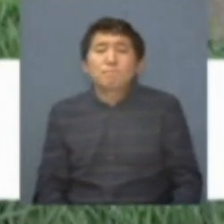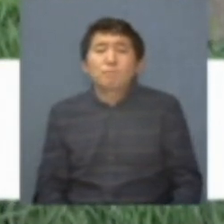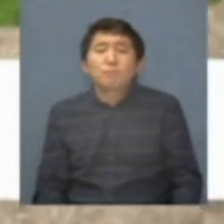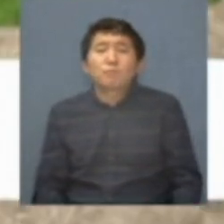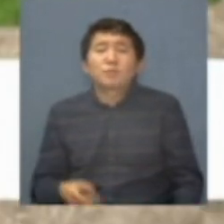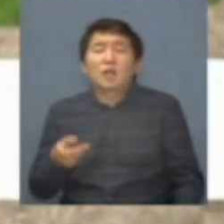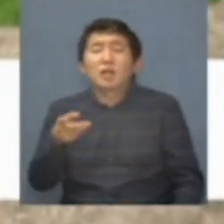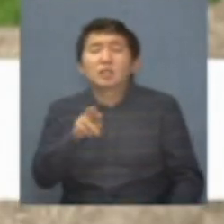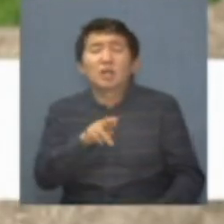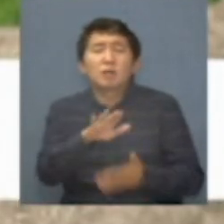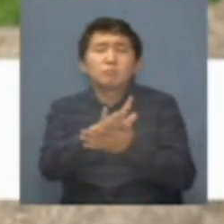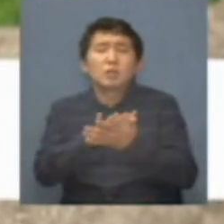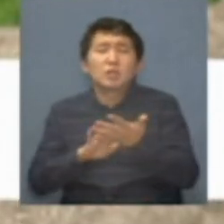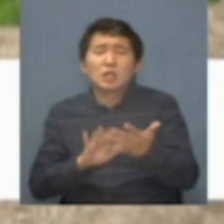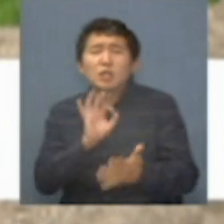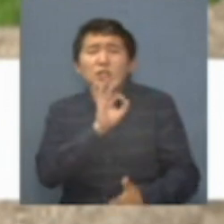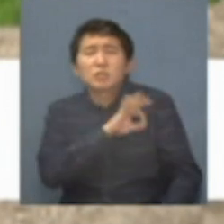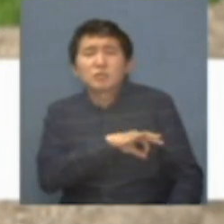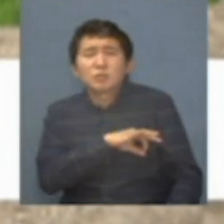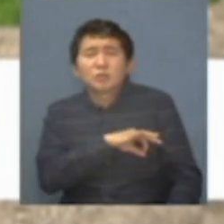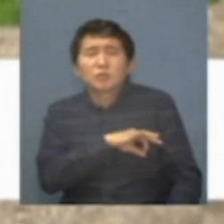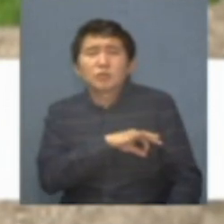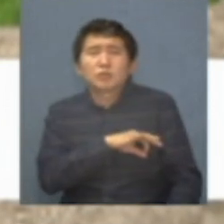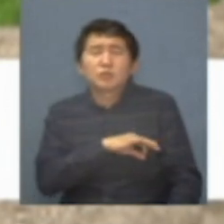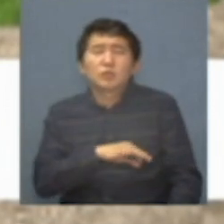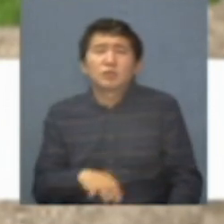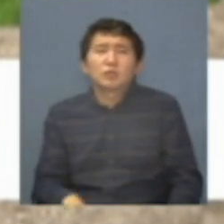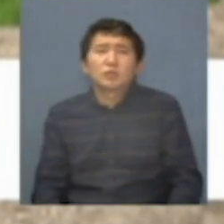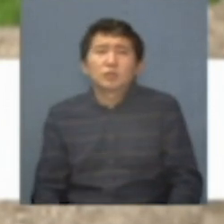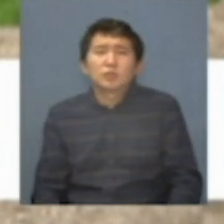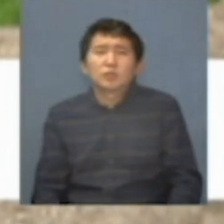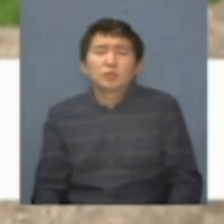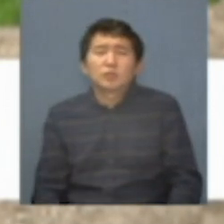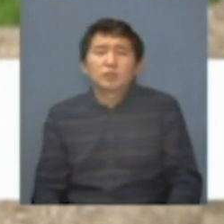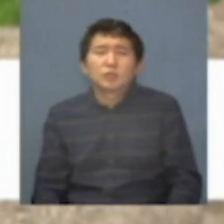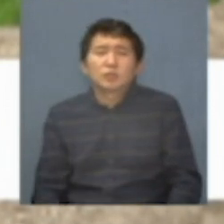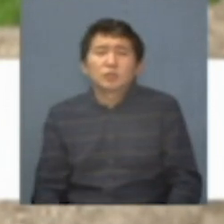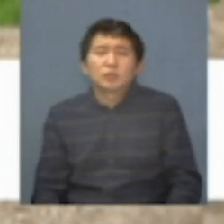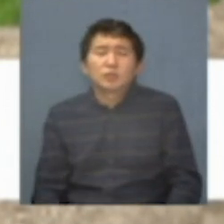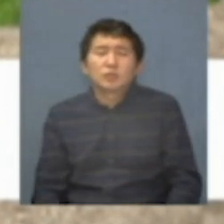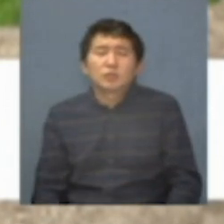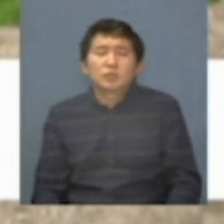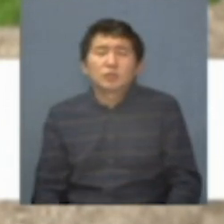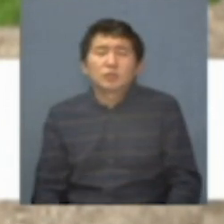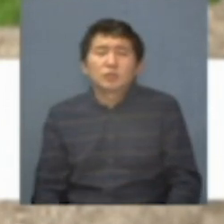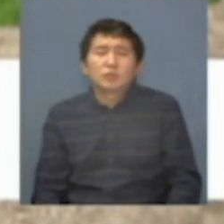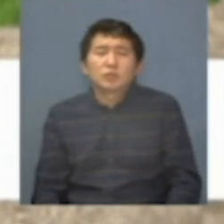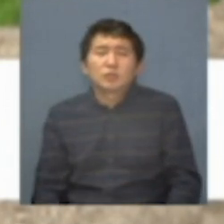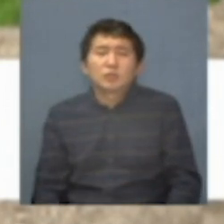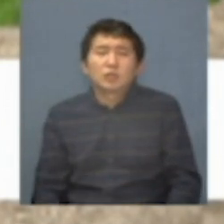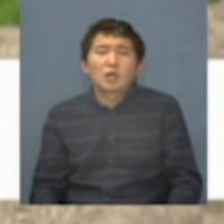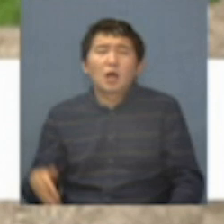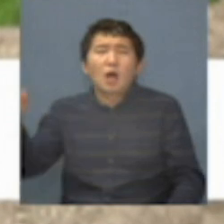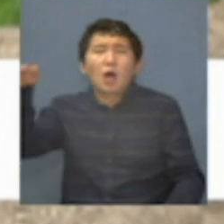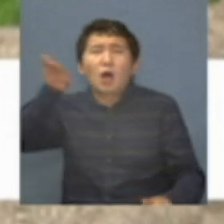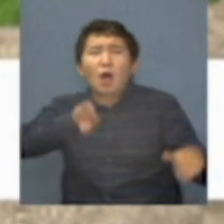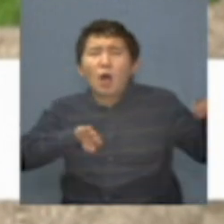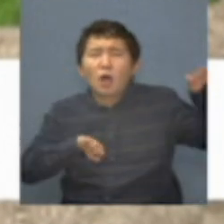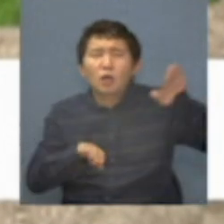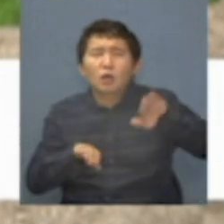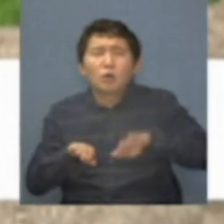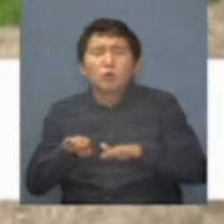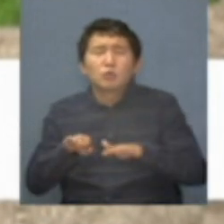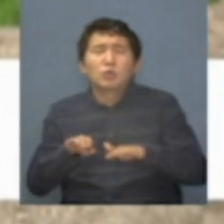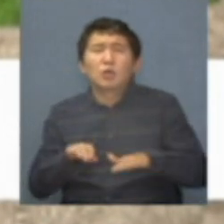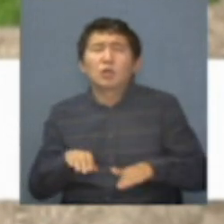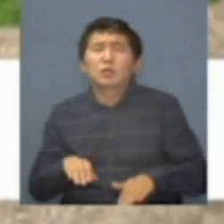использования его для искусственного снижения горной местности, ввиду того, что в зимний период